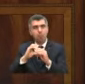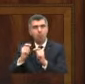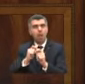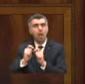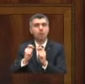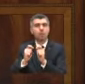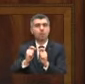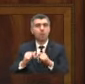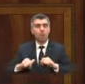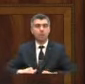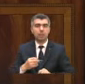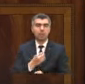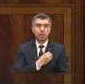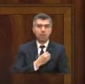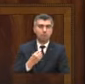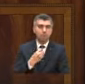وزارة الصحة